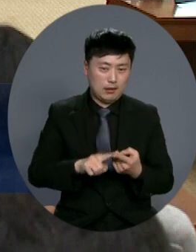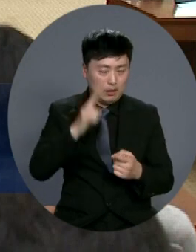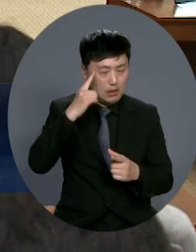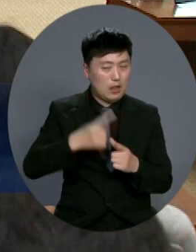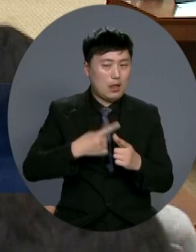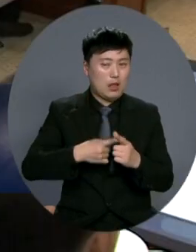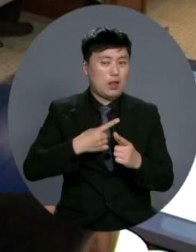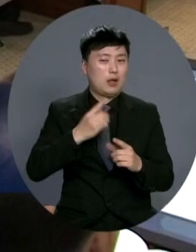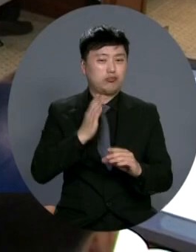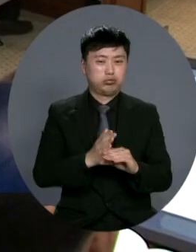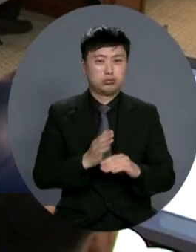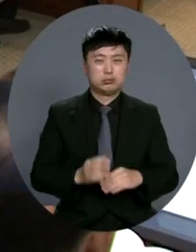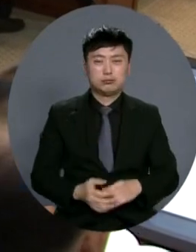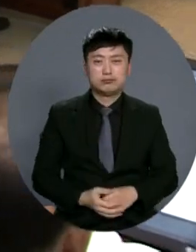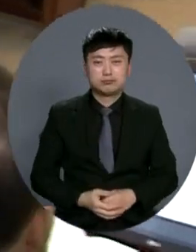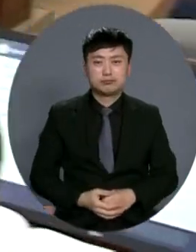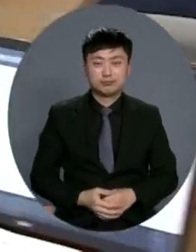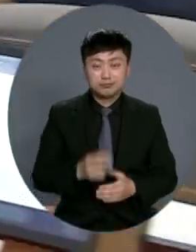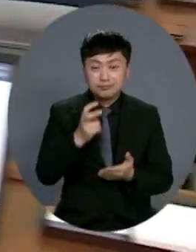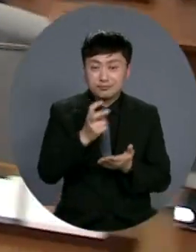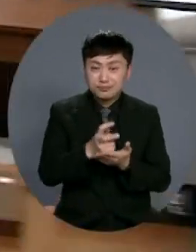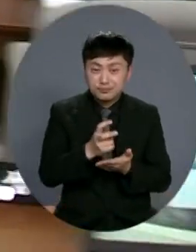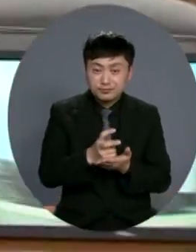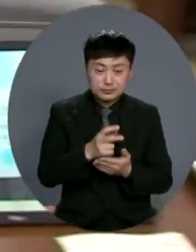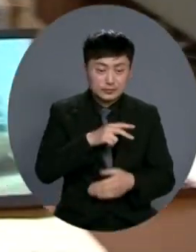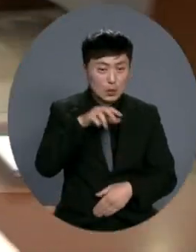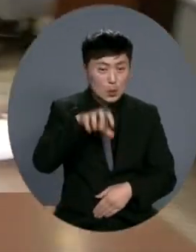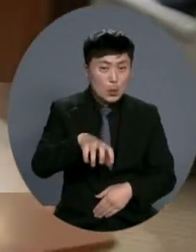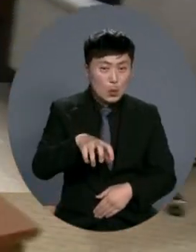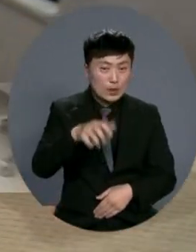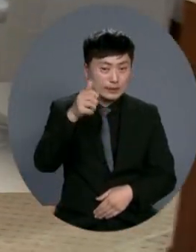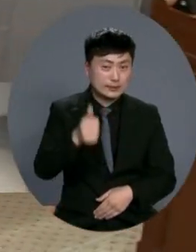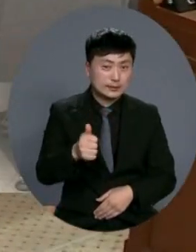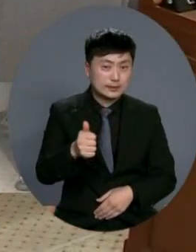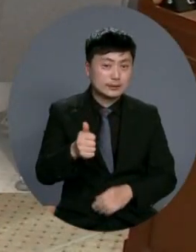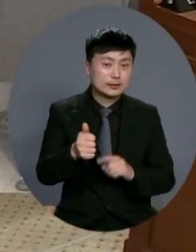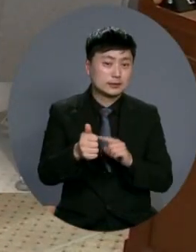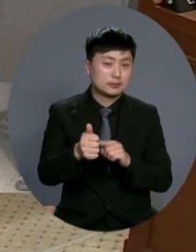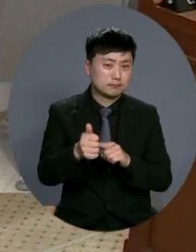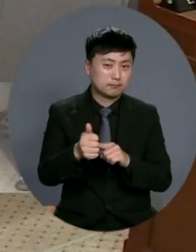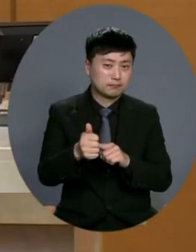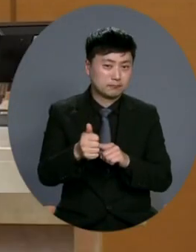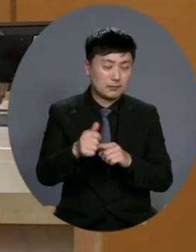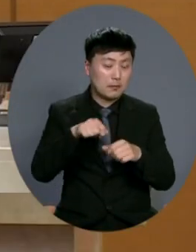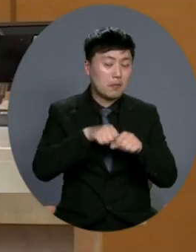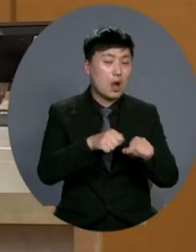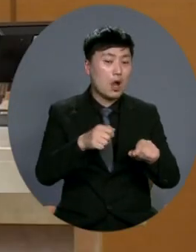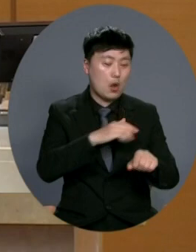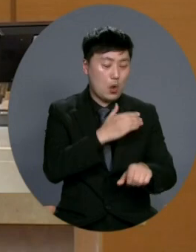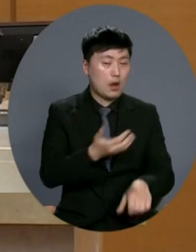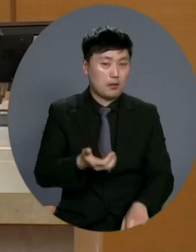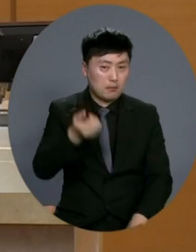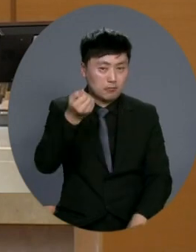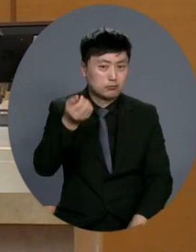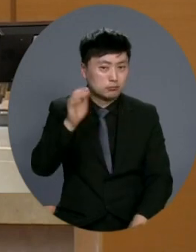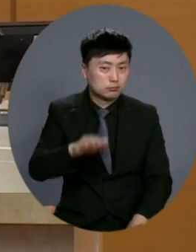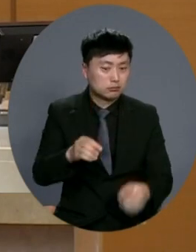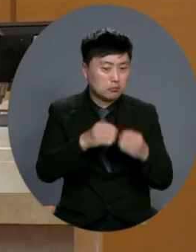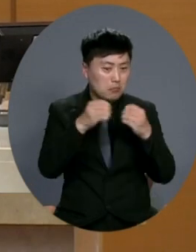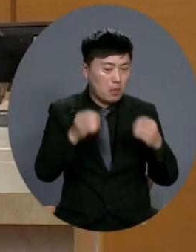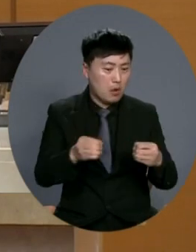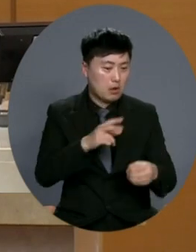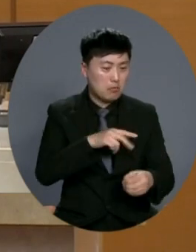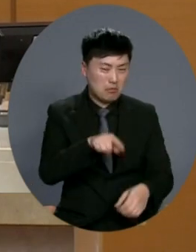떨어지는 게 아닌가. 법적으로 의장이 이해충돌 방지와 관련한 처분 권한을 가지지만 동료 의원들에게